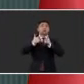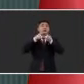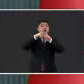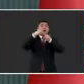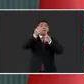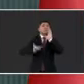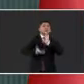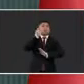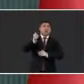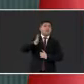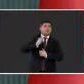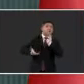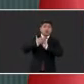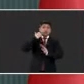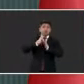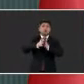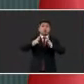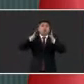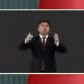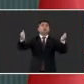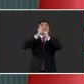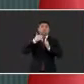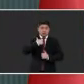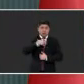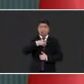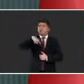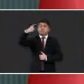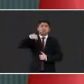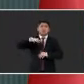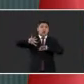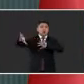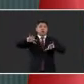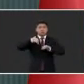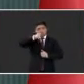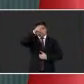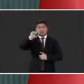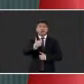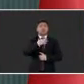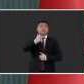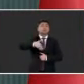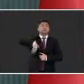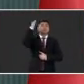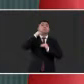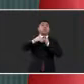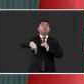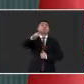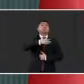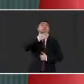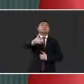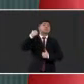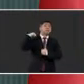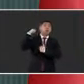yoluyla büyümeye yönelerek kendimizi diğerlerinden ayrıştırdık. Aziz milletim, bir kez